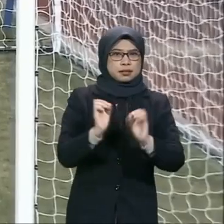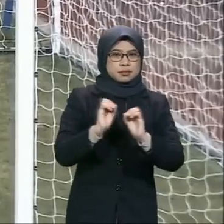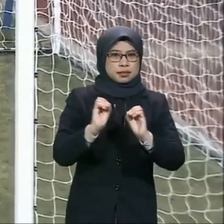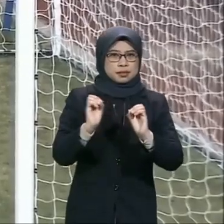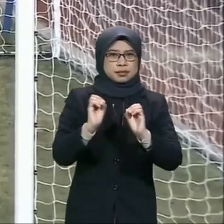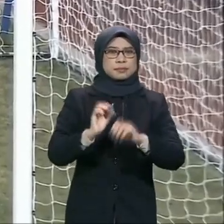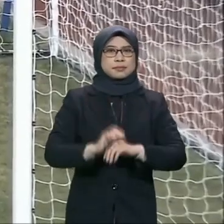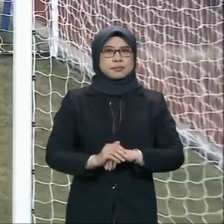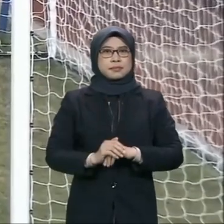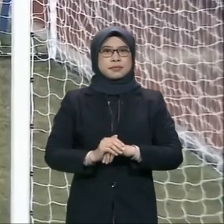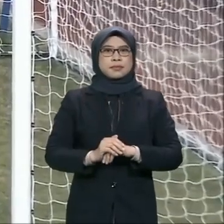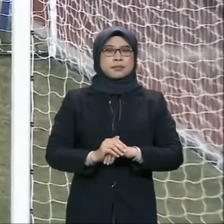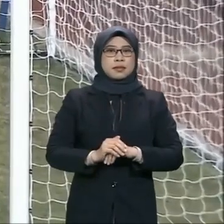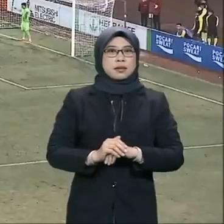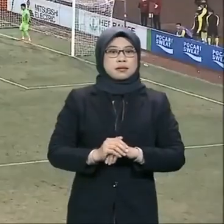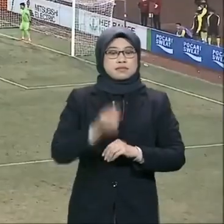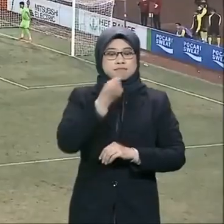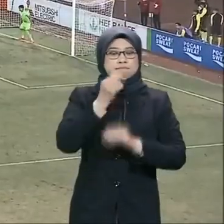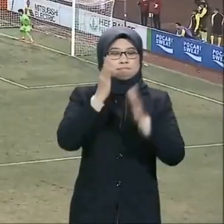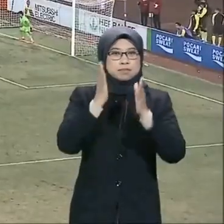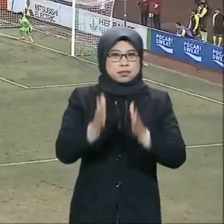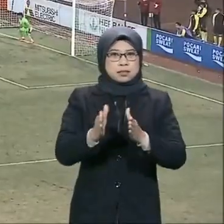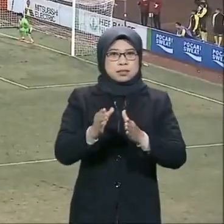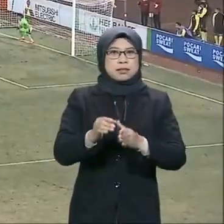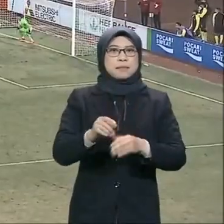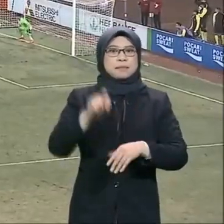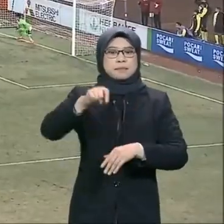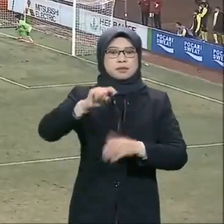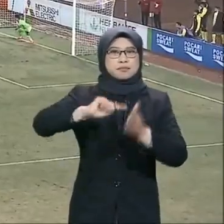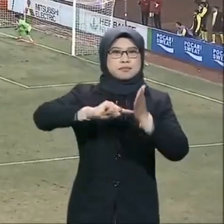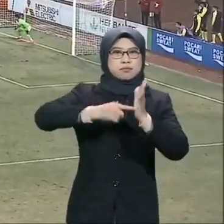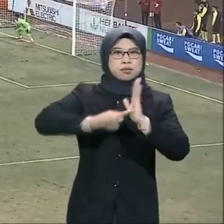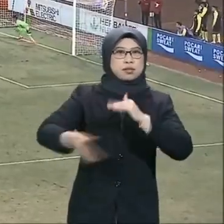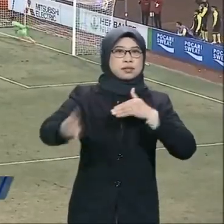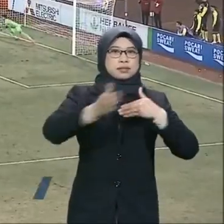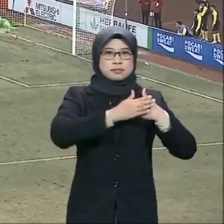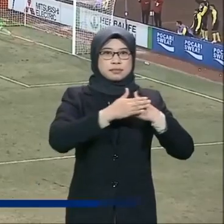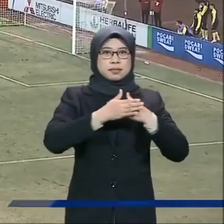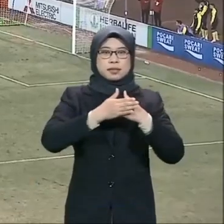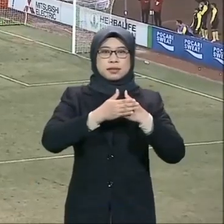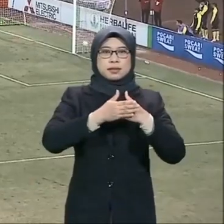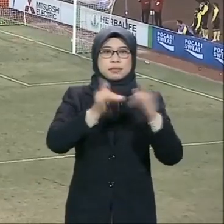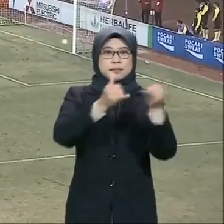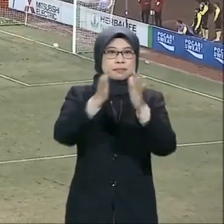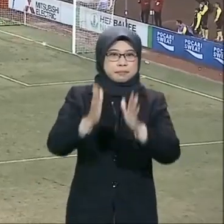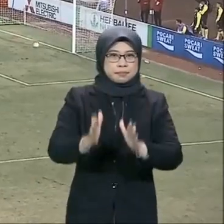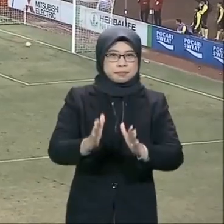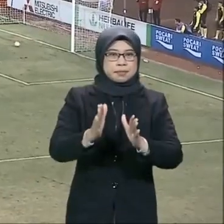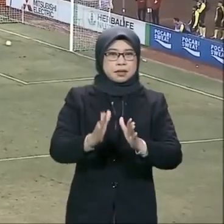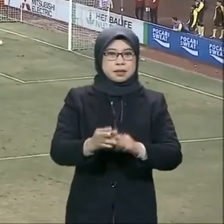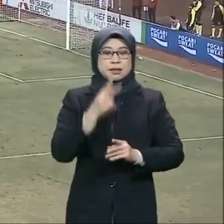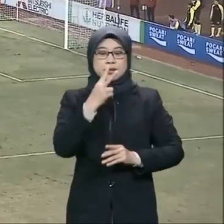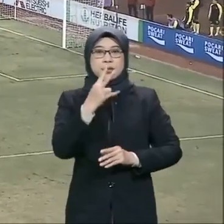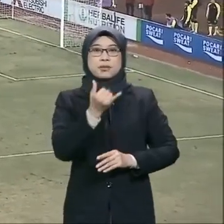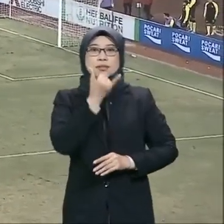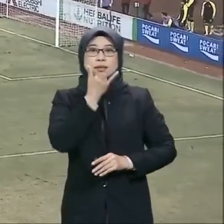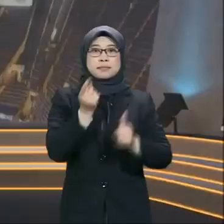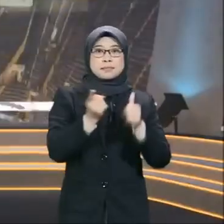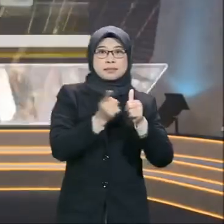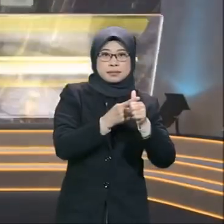maka pengadil perlu mulakan semula permainan berdasarkan kepada kesalahan yang